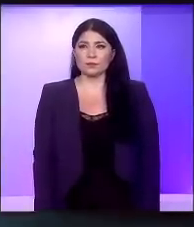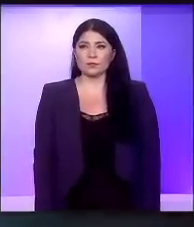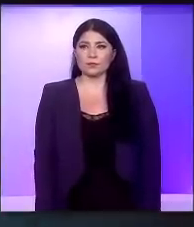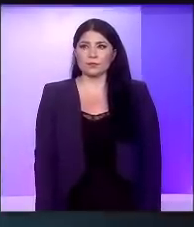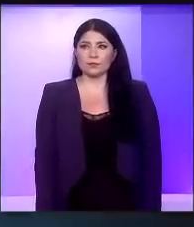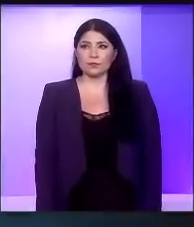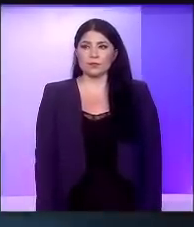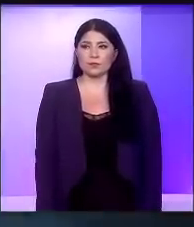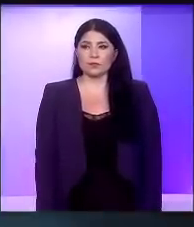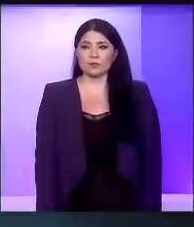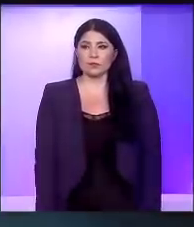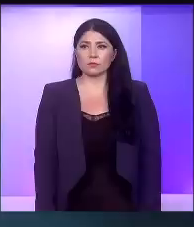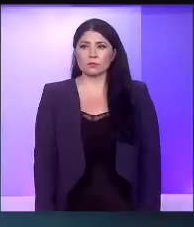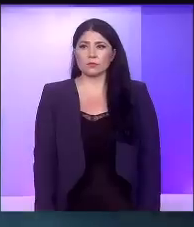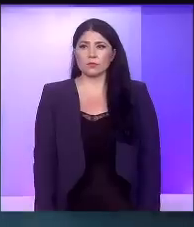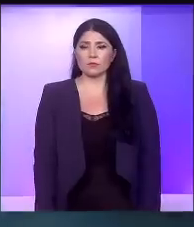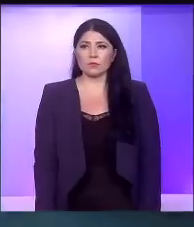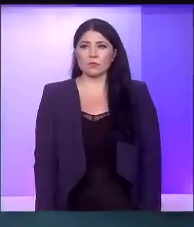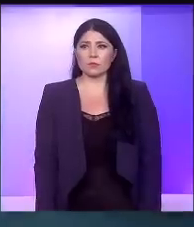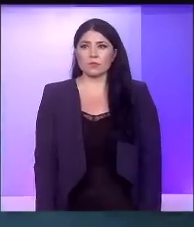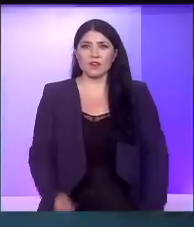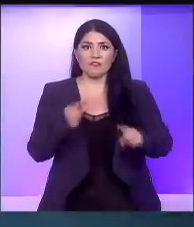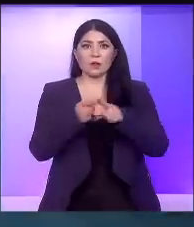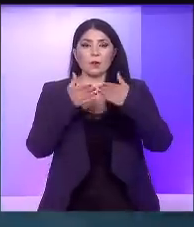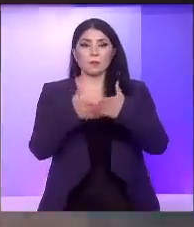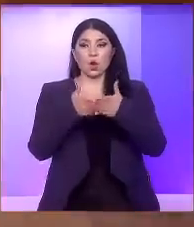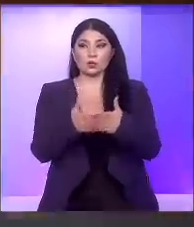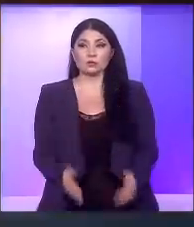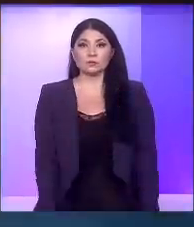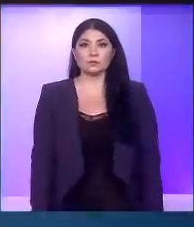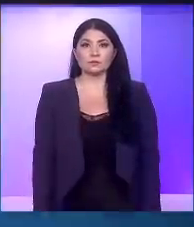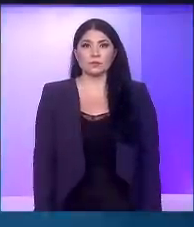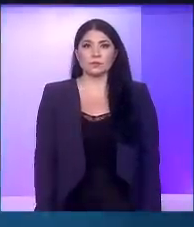Ia uite-o cum coade! De e pe port, bă, băiatule!